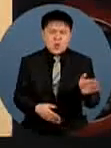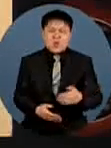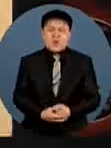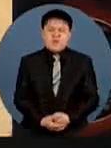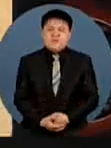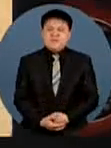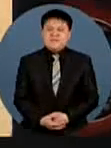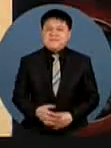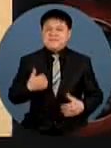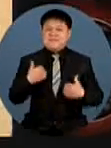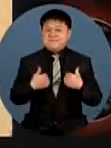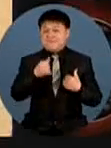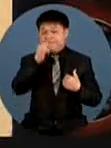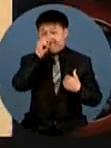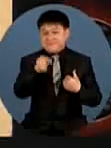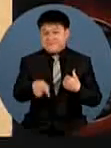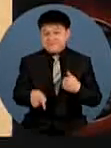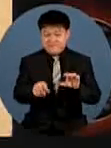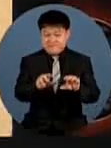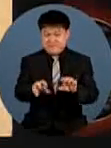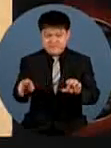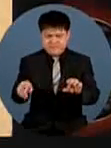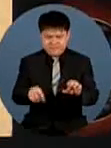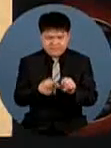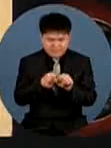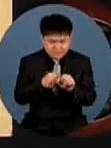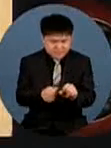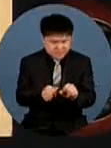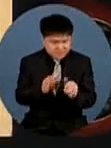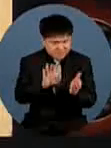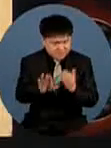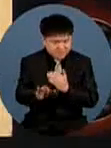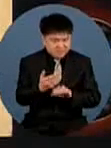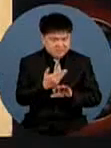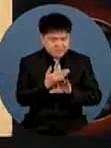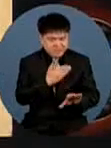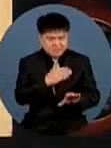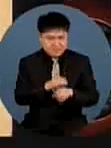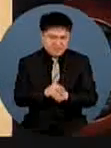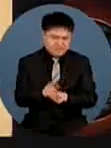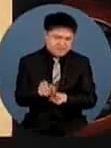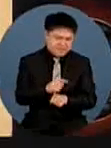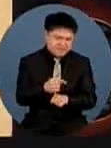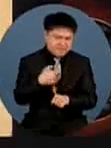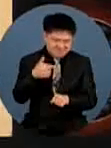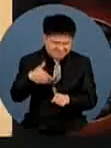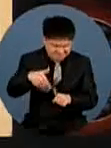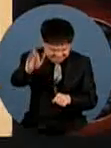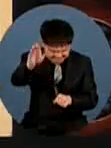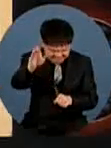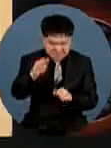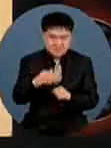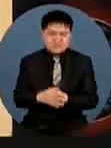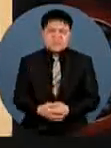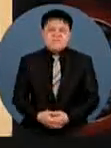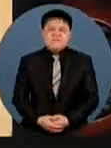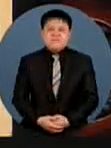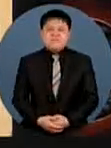자, 여기 재밌는 정석이 나왔죠. 걸쳐가고, 붙이고, 놓고, 서로 나의 길을 가린답니다. 네.